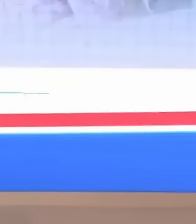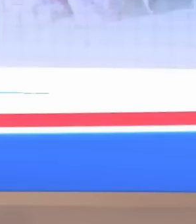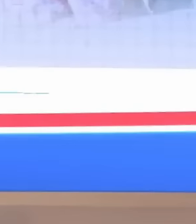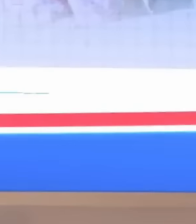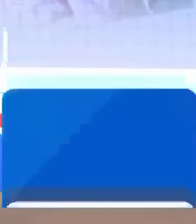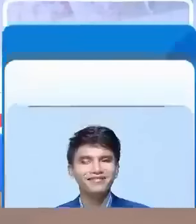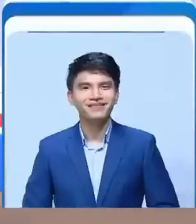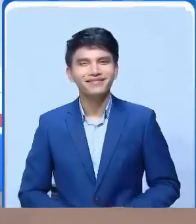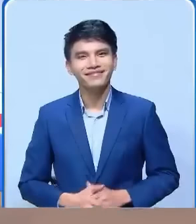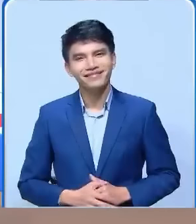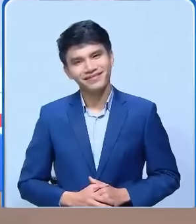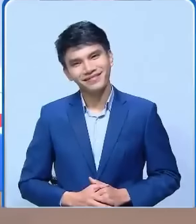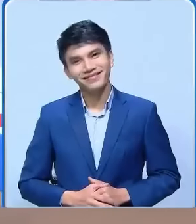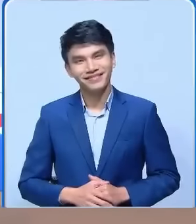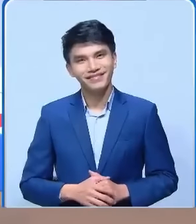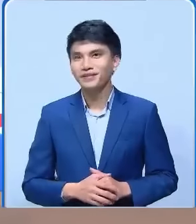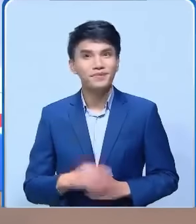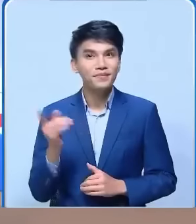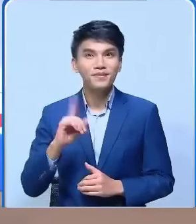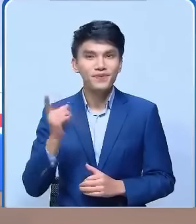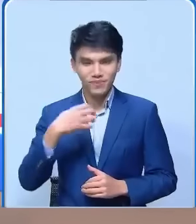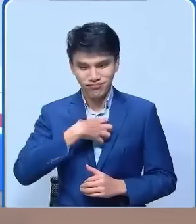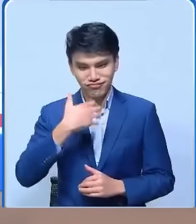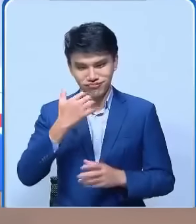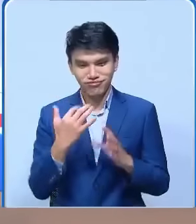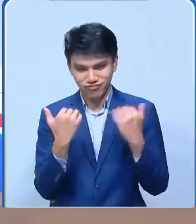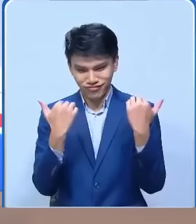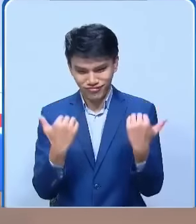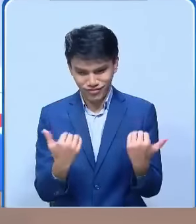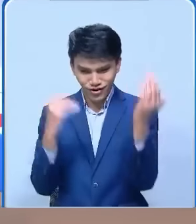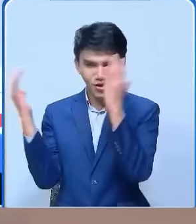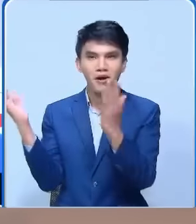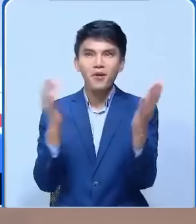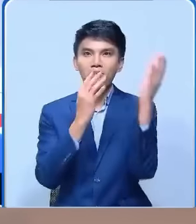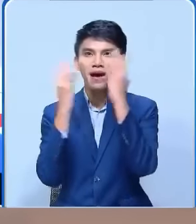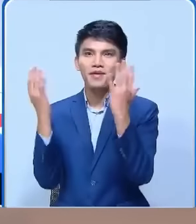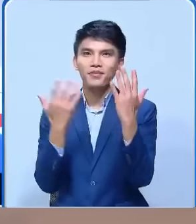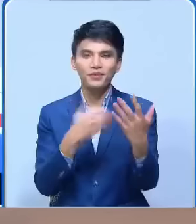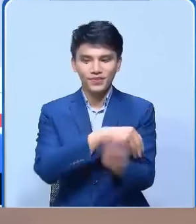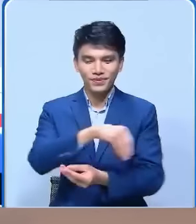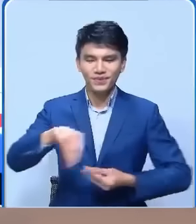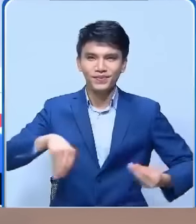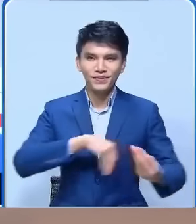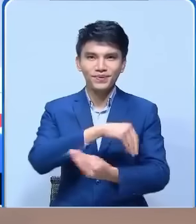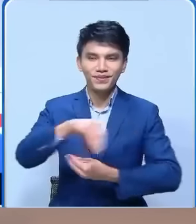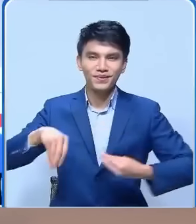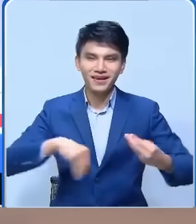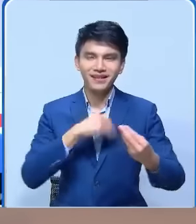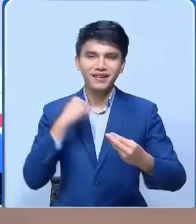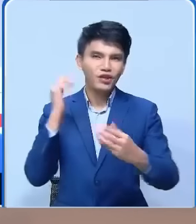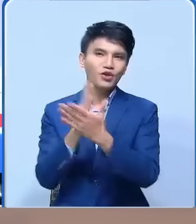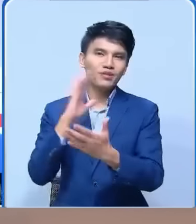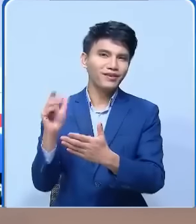ต้องบอกว่าพายุลูกเดียวที่อยากได้ในขณะนี้คือพายุหมุนทางเศรษฐกิจ ค่ะ พายุอื่นหยุ